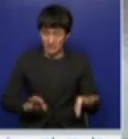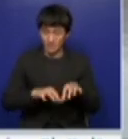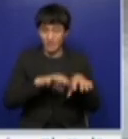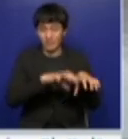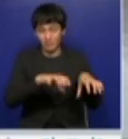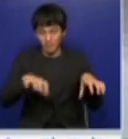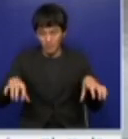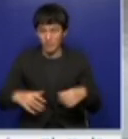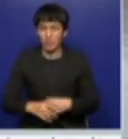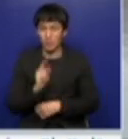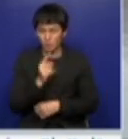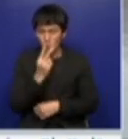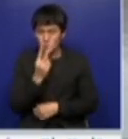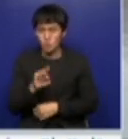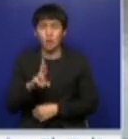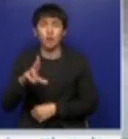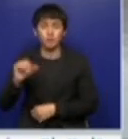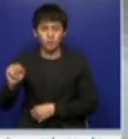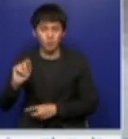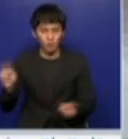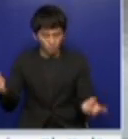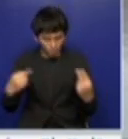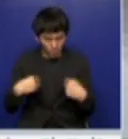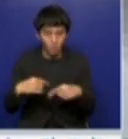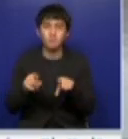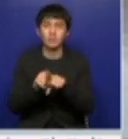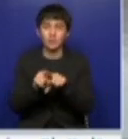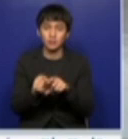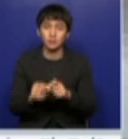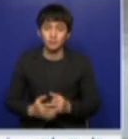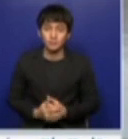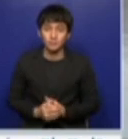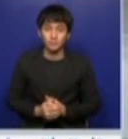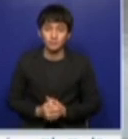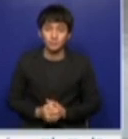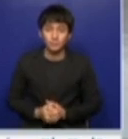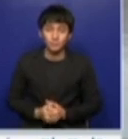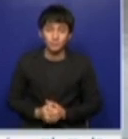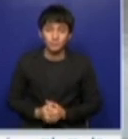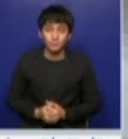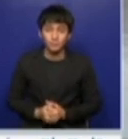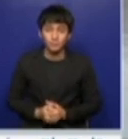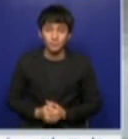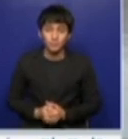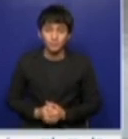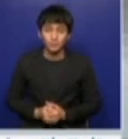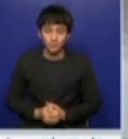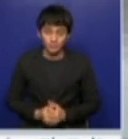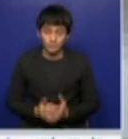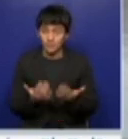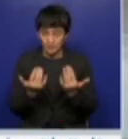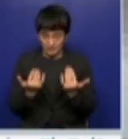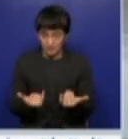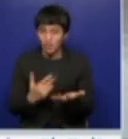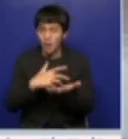ตัวเราด้วยครับรับสภาก็ต้องมองตัวเราเองทำนายนี้ก็รบกับสิ่งที่ผมกลับเป็นประธานไป